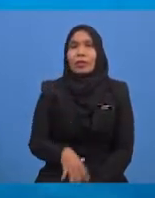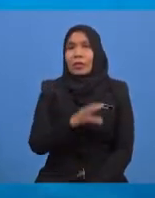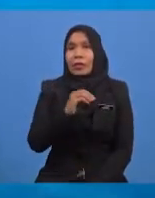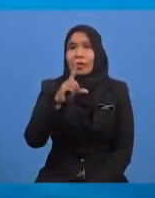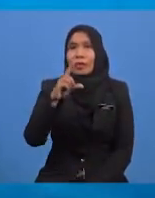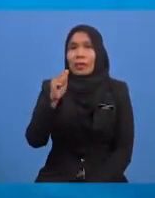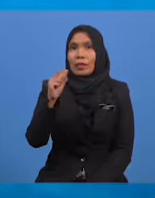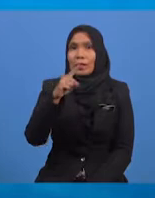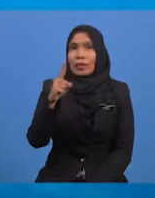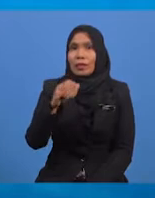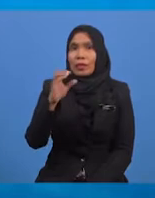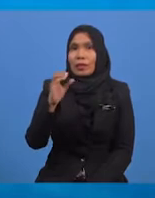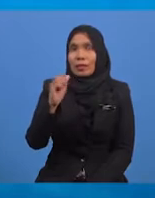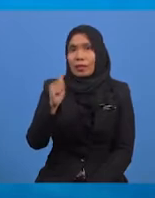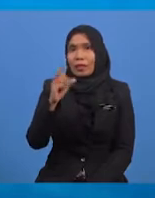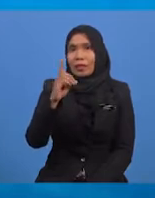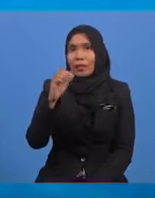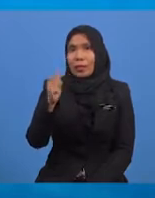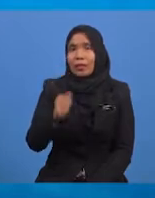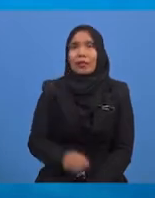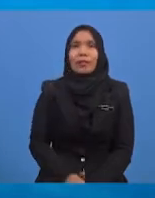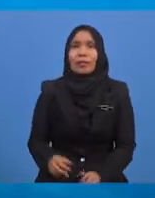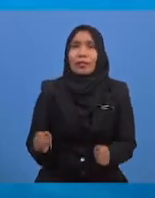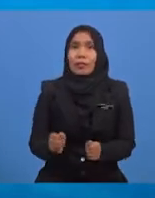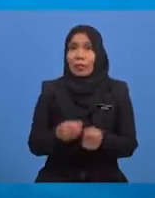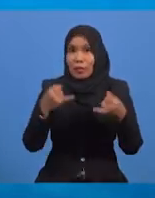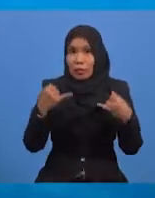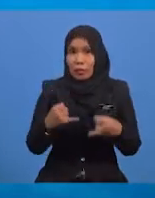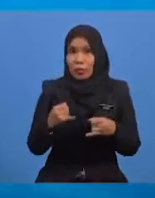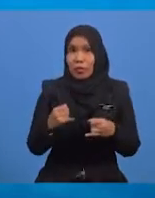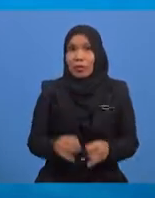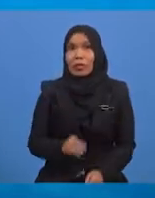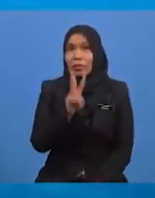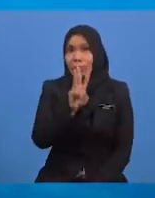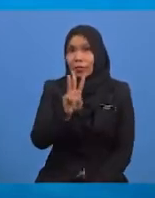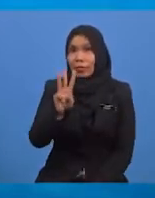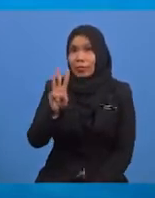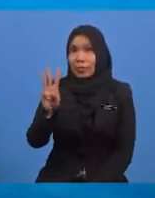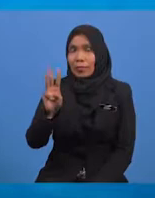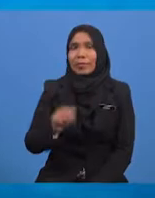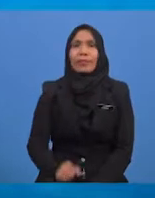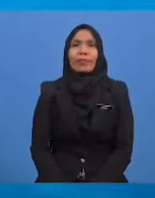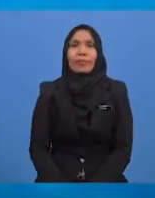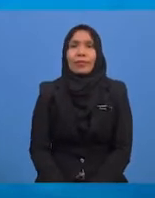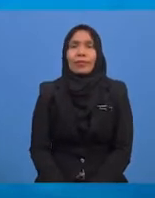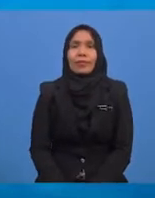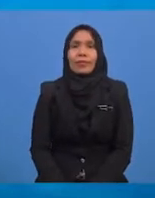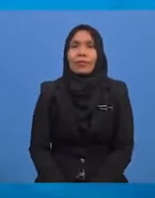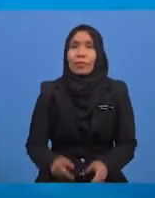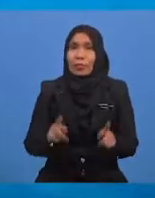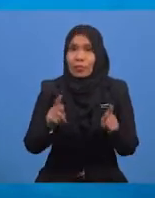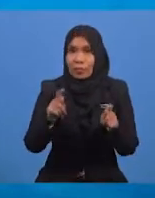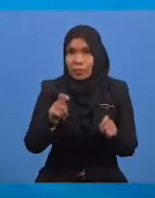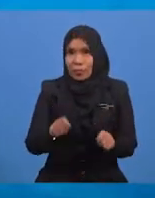pelanggan melalui jualan online sahaja. Dengan syarat, semua sasaran pelanggan mendapat capaian internet yang